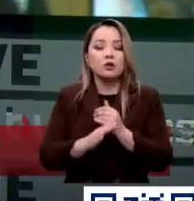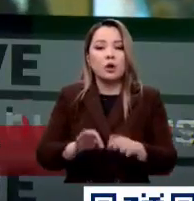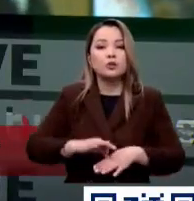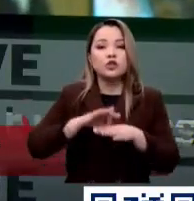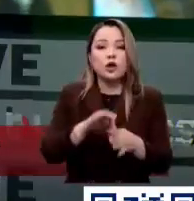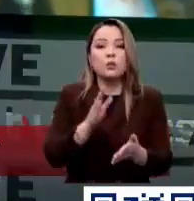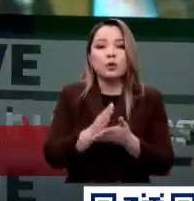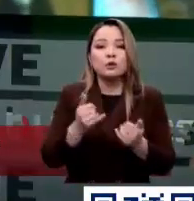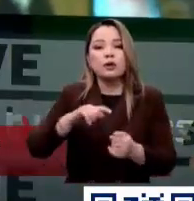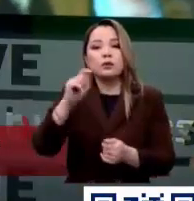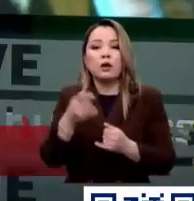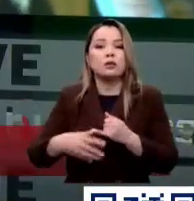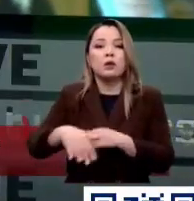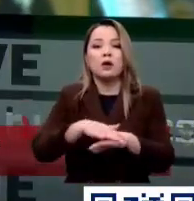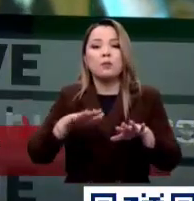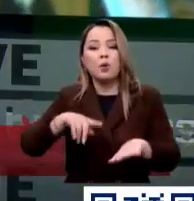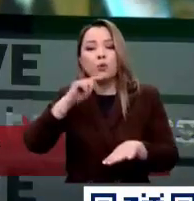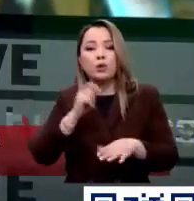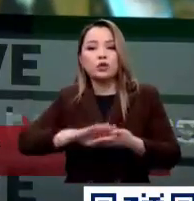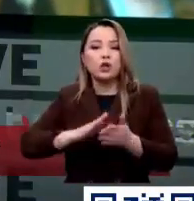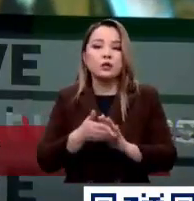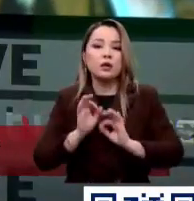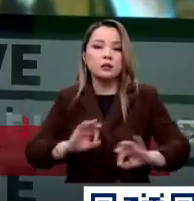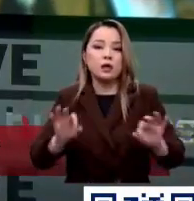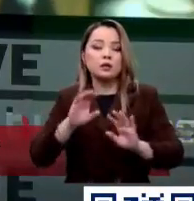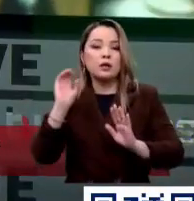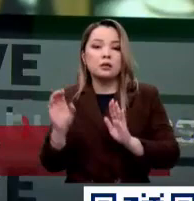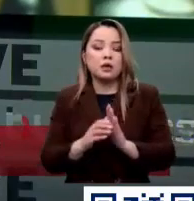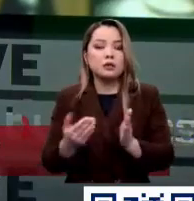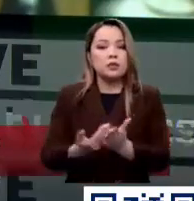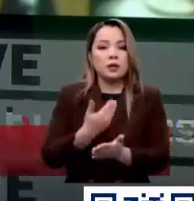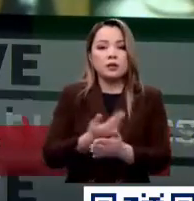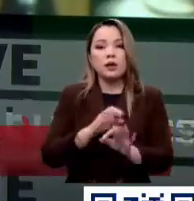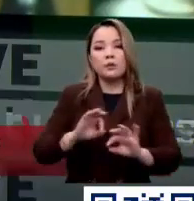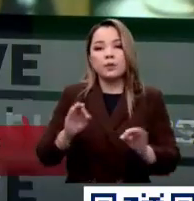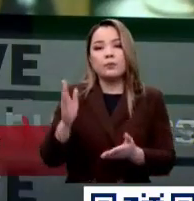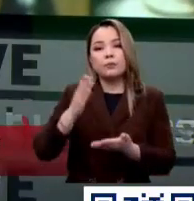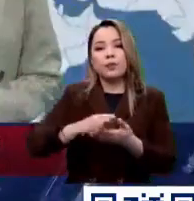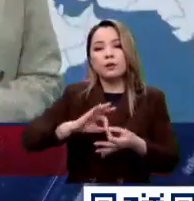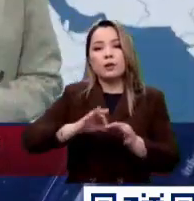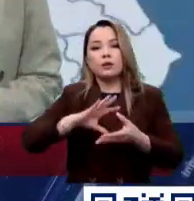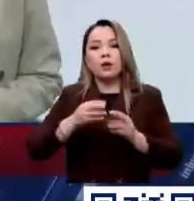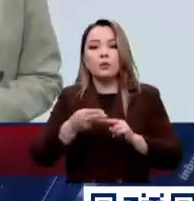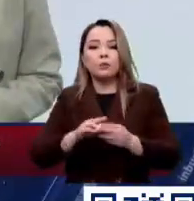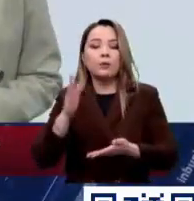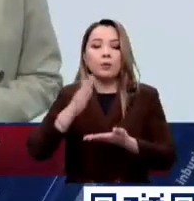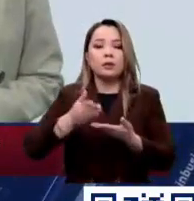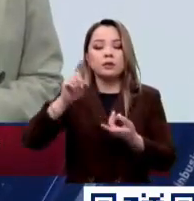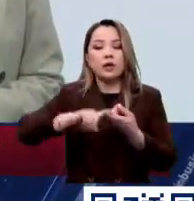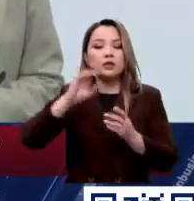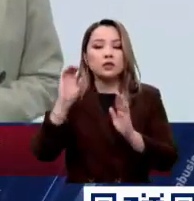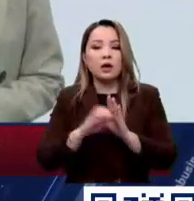тиіс. Ұрыс алаңына айналған Украинадағы ахуал Маржан Жұмабайдың жіті назарында әріптесім бізбен сараптама орталығынан байланысқа шыққалы